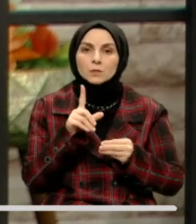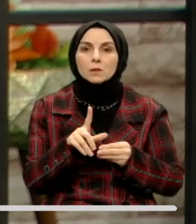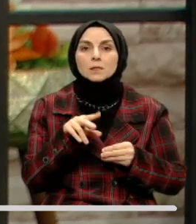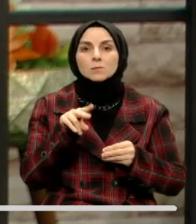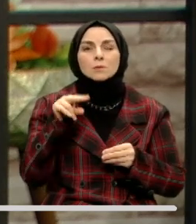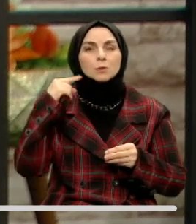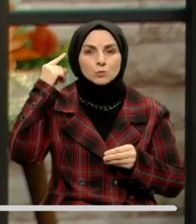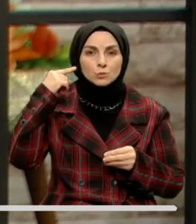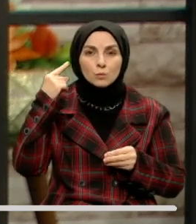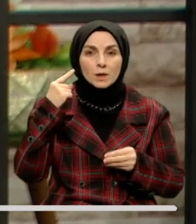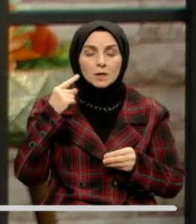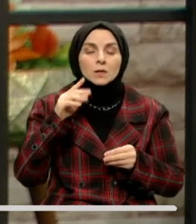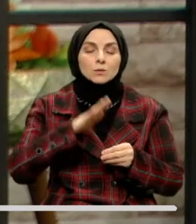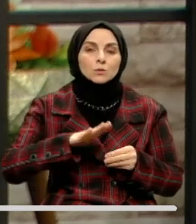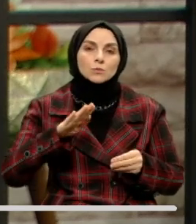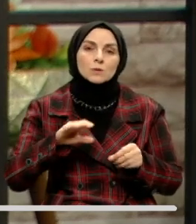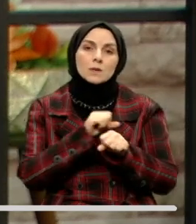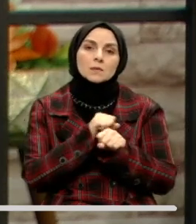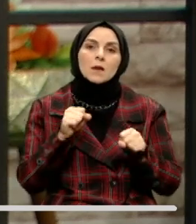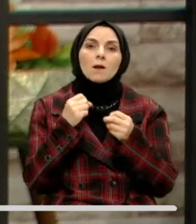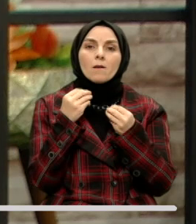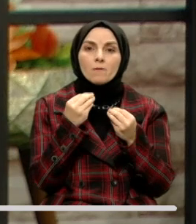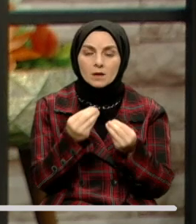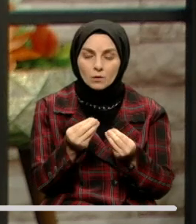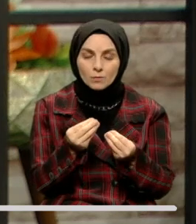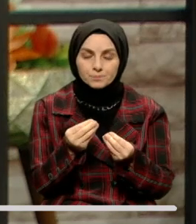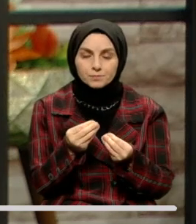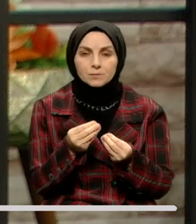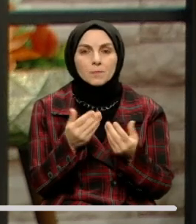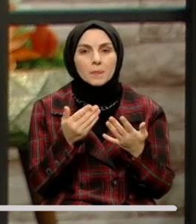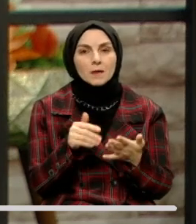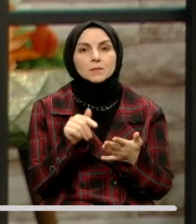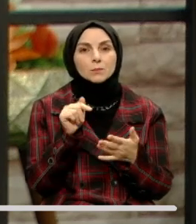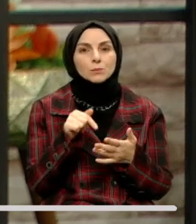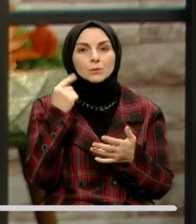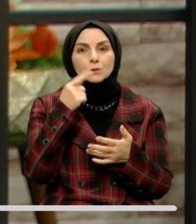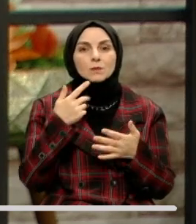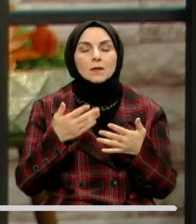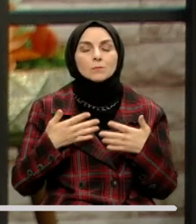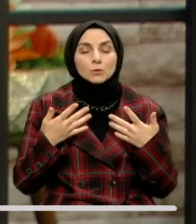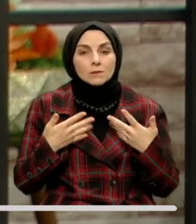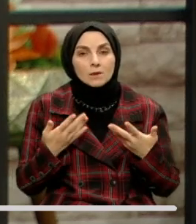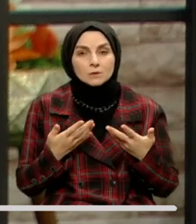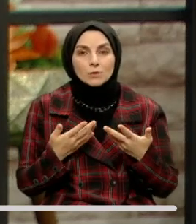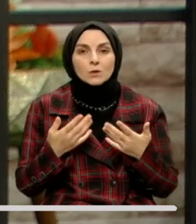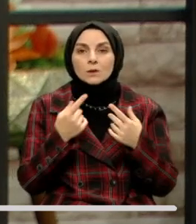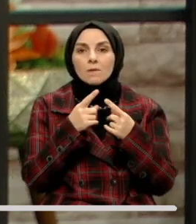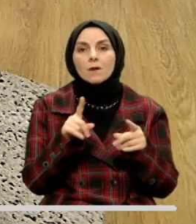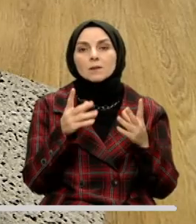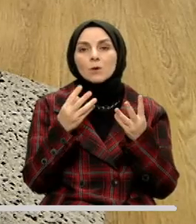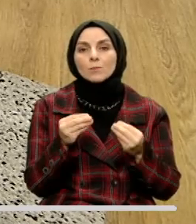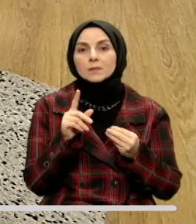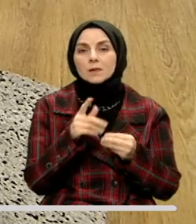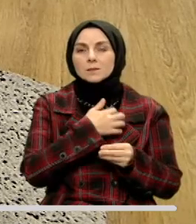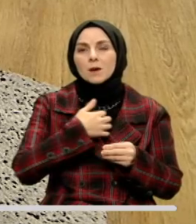etkiliyor. Yani içsel motivasyon diyoruz ya, evet, ta oralara kadar inen bir süreç aslında bu süreç. Ve anne babalar